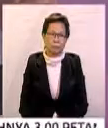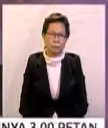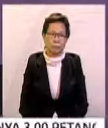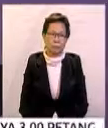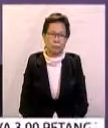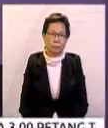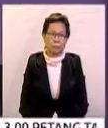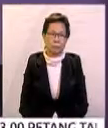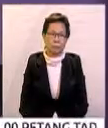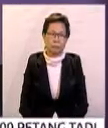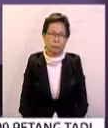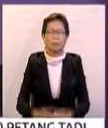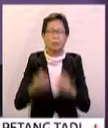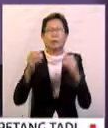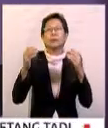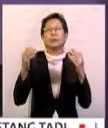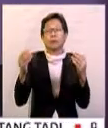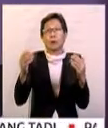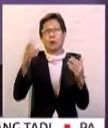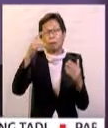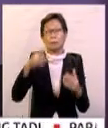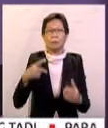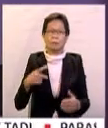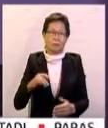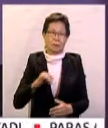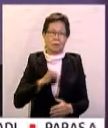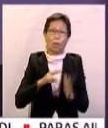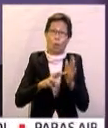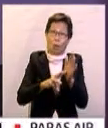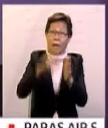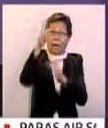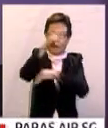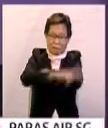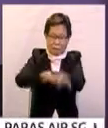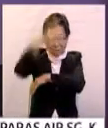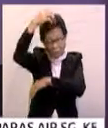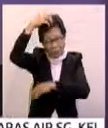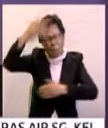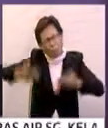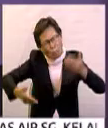sewajarnya Insyaallah bag kajgi